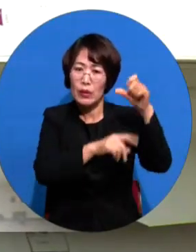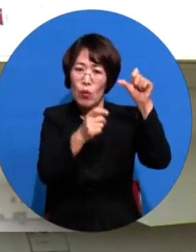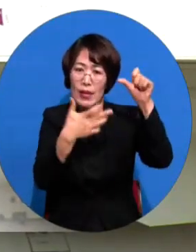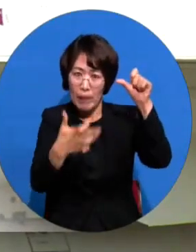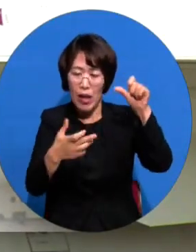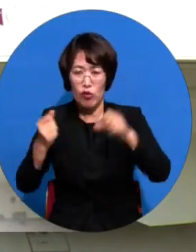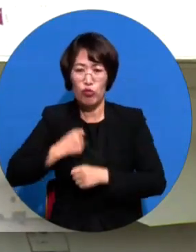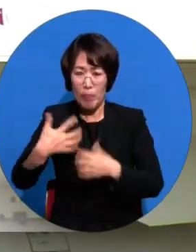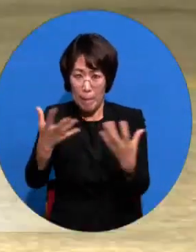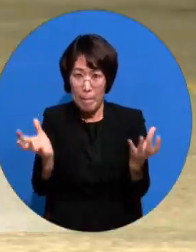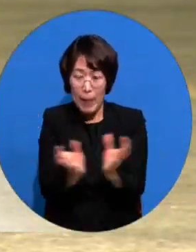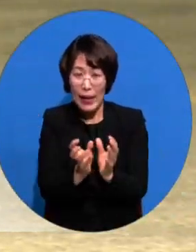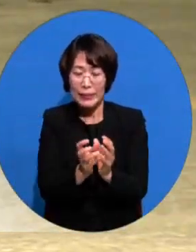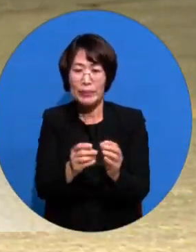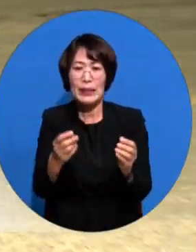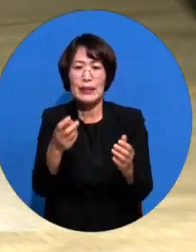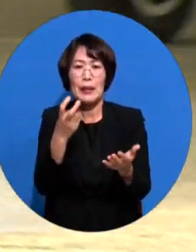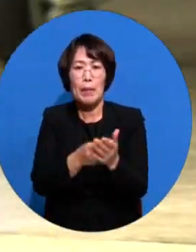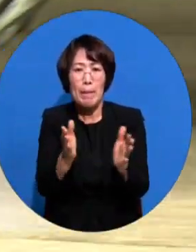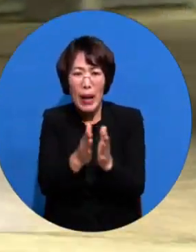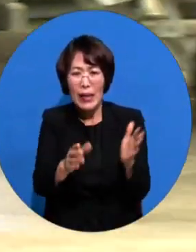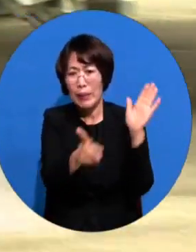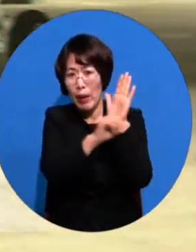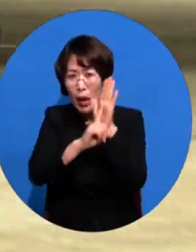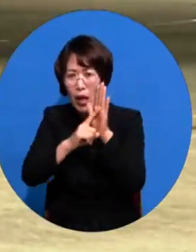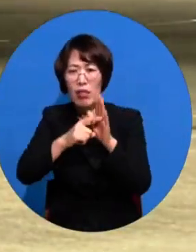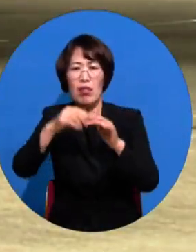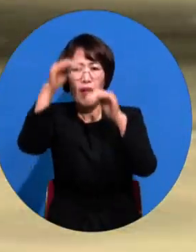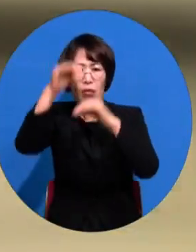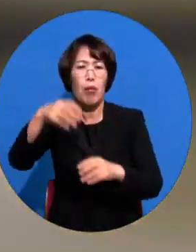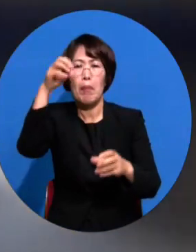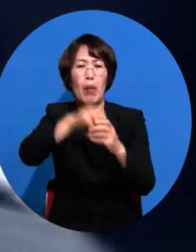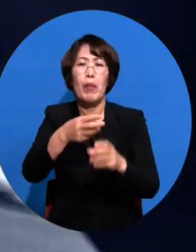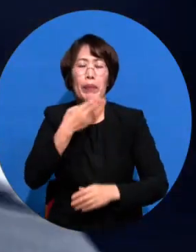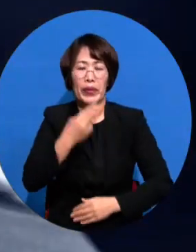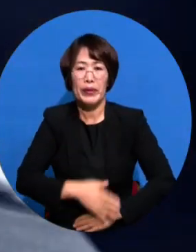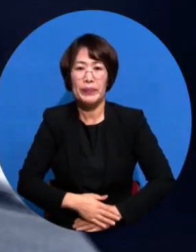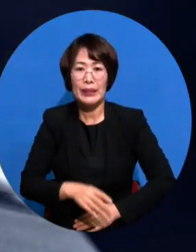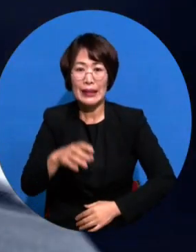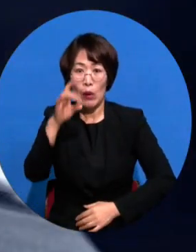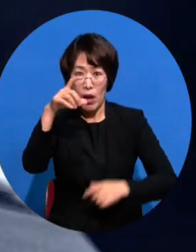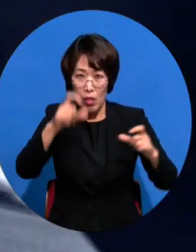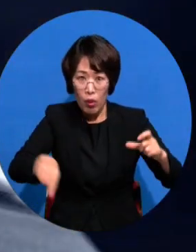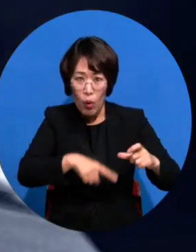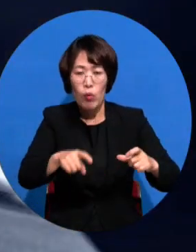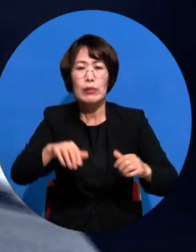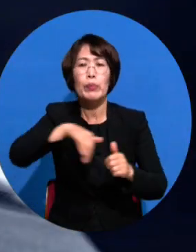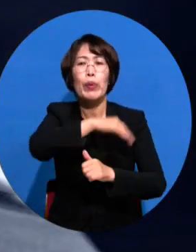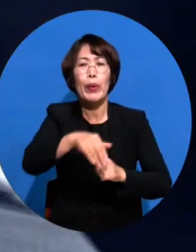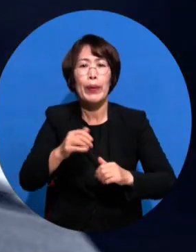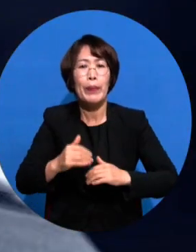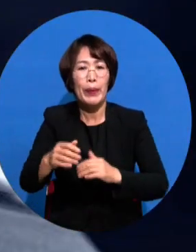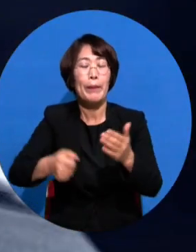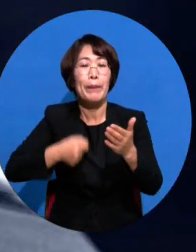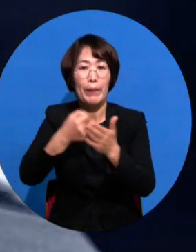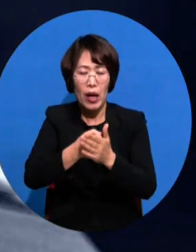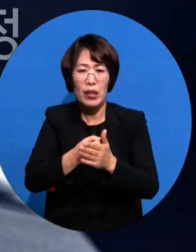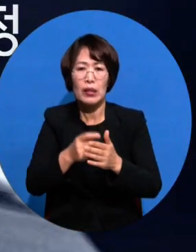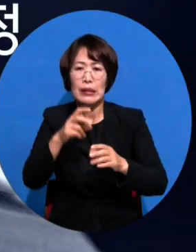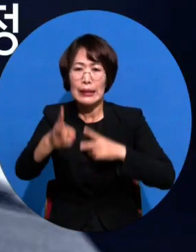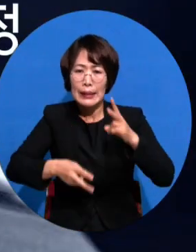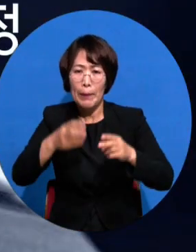국방부가 입법 예고한 시행령에는 이 같은 내용이 포함되지 않았습니다. 종전부지 주변 지역 지정 절차, 사업비 초과